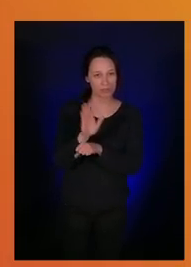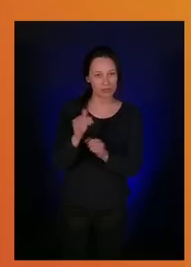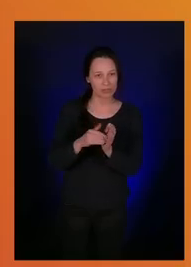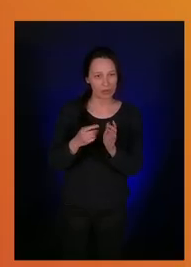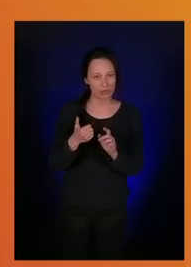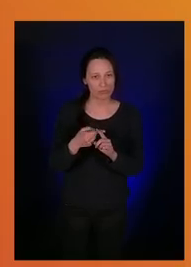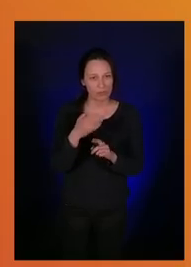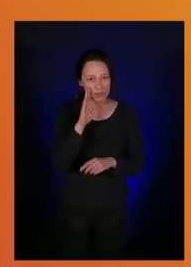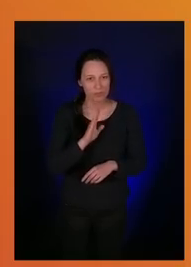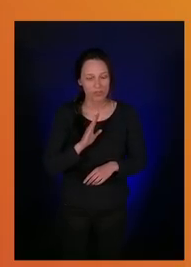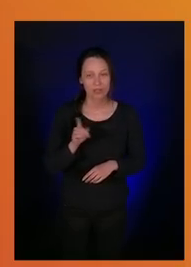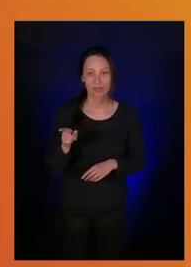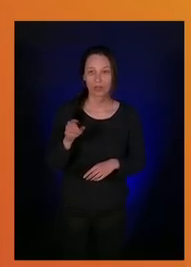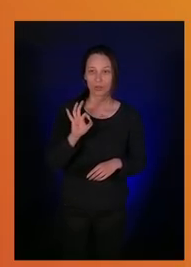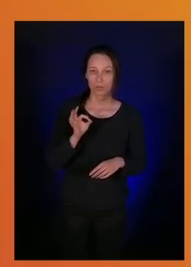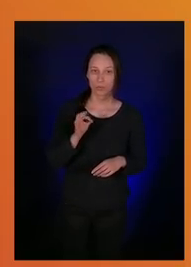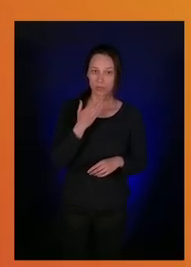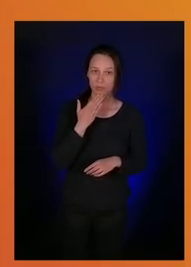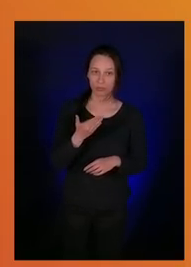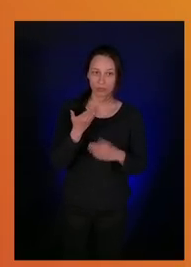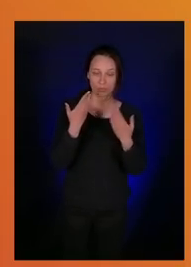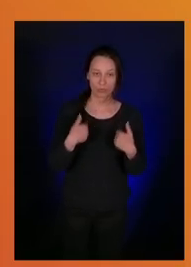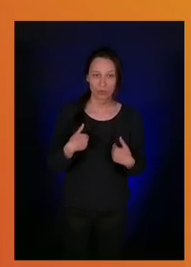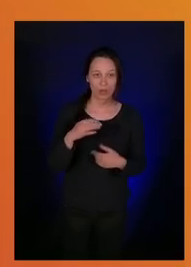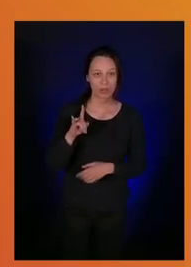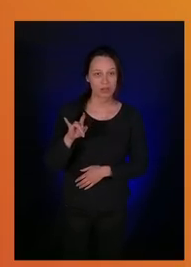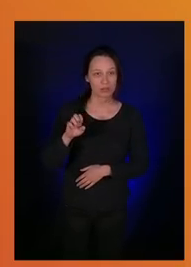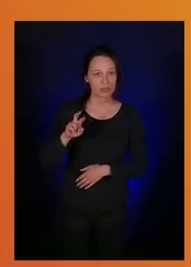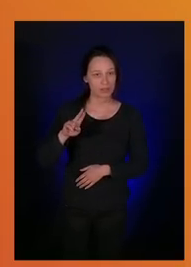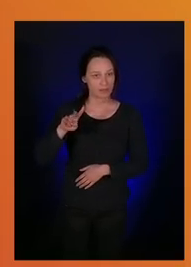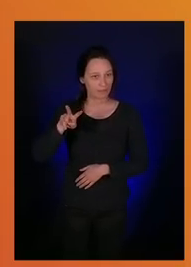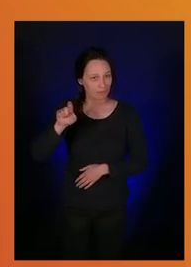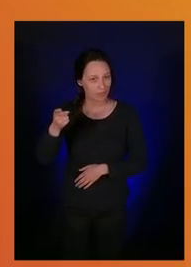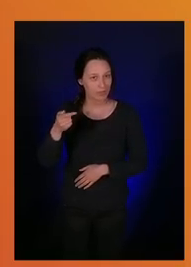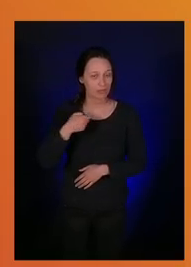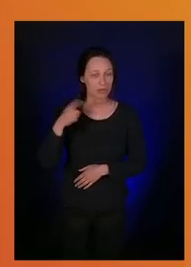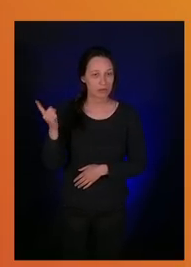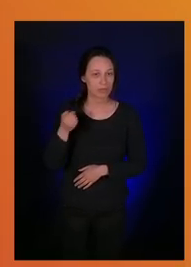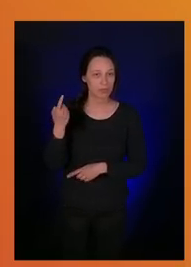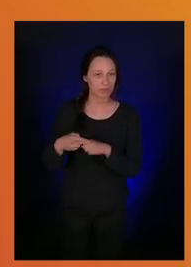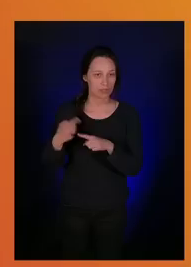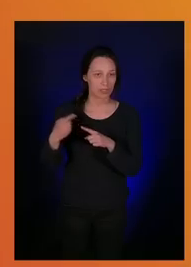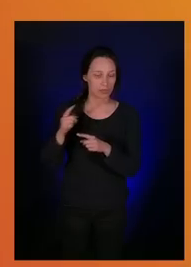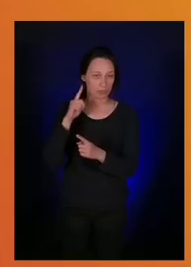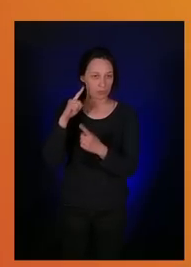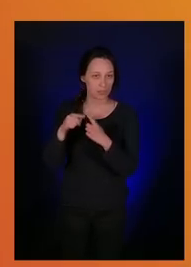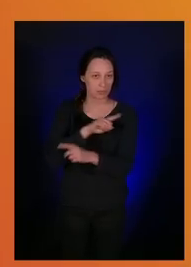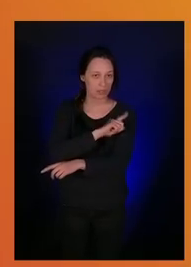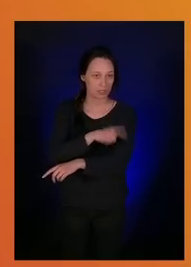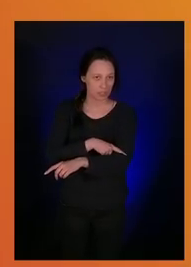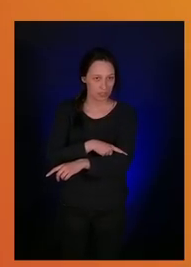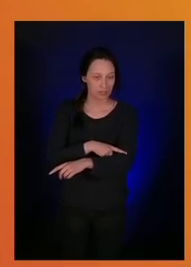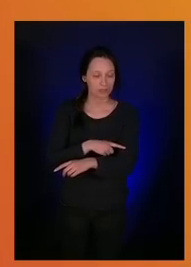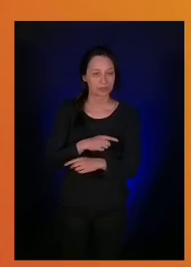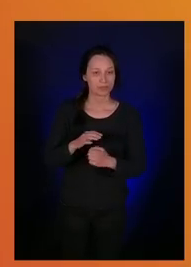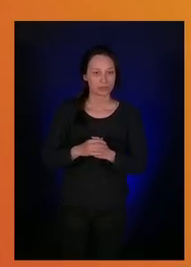Oui, vas-y. Oui, bonjour. Hervé Nédélec, Fédération de l'énergie, UD des